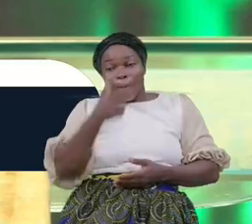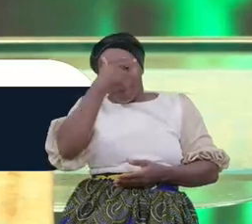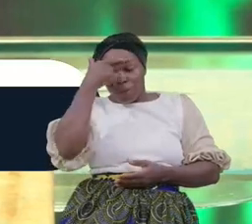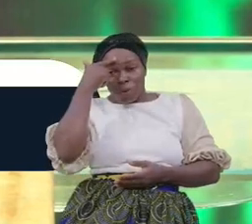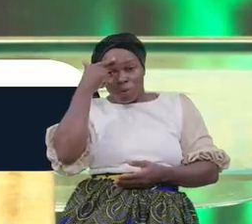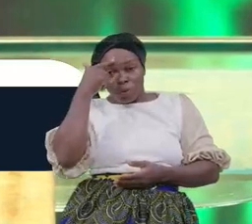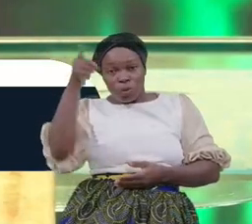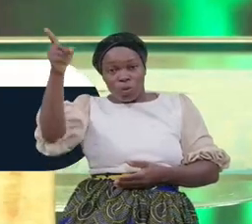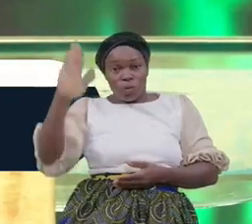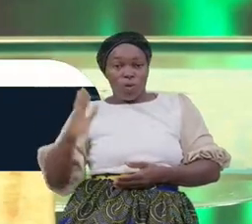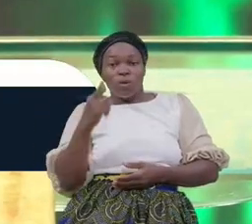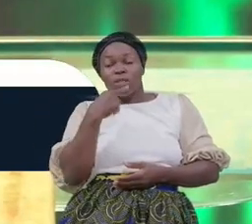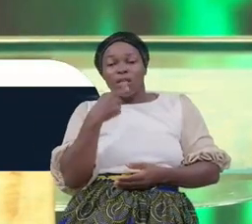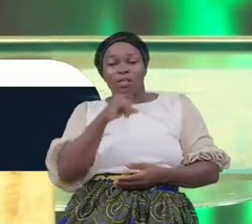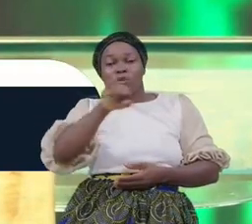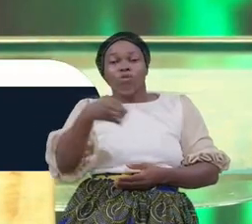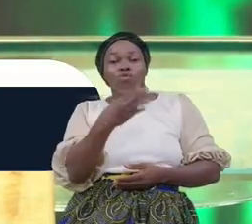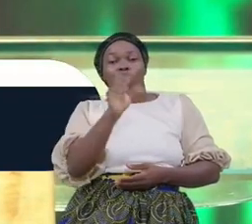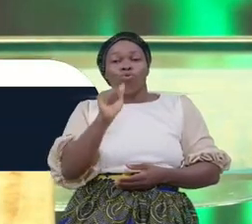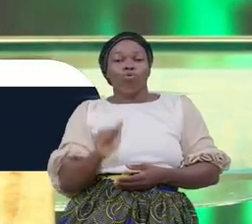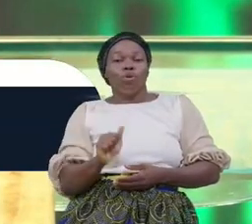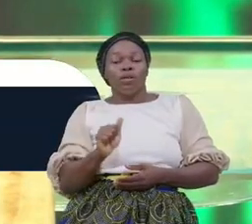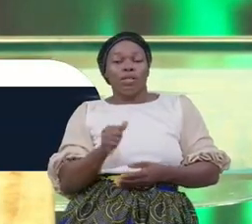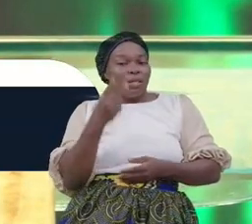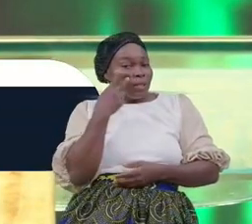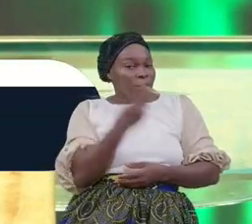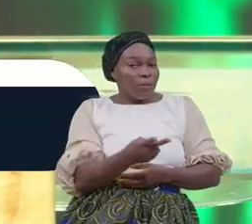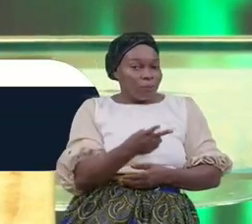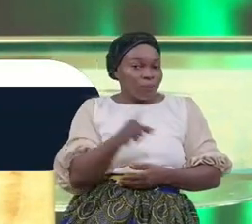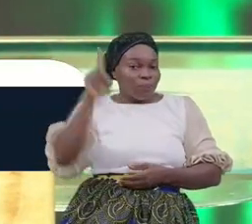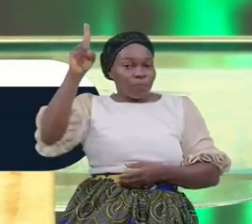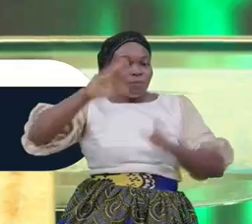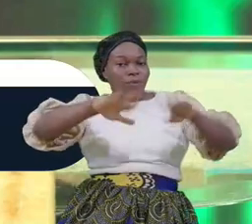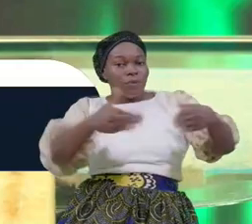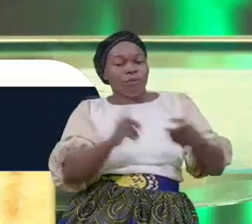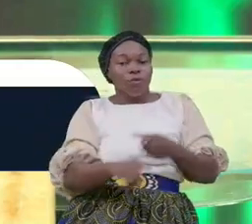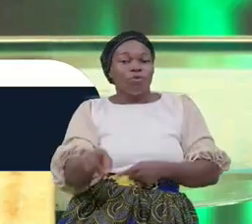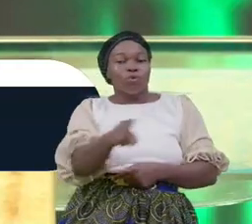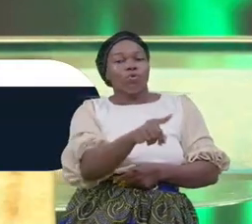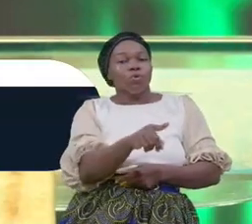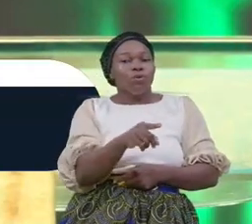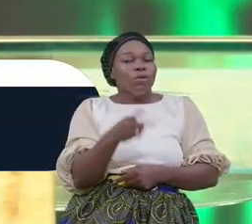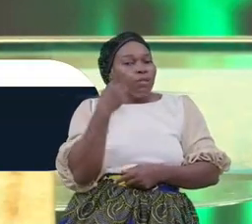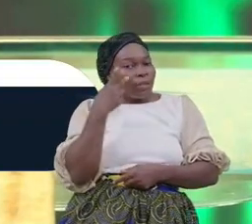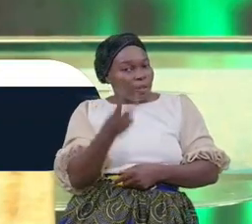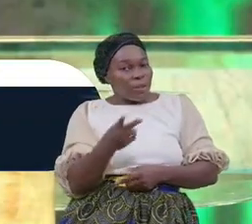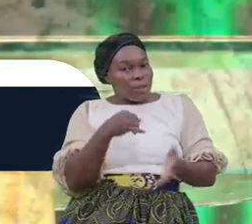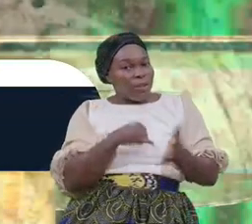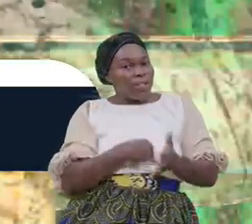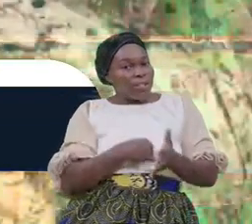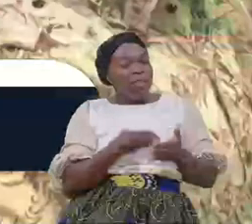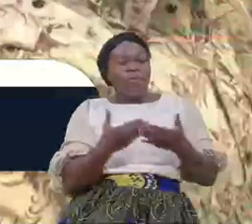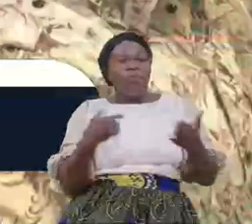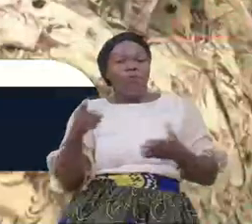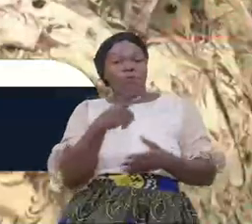dit, Josué, vois, je livre entre tes mains, vois-le. Avant de